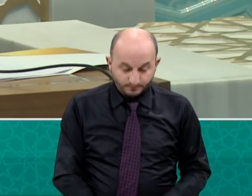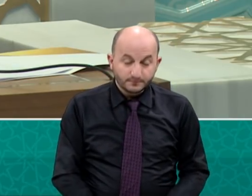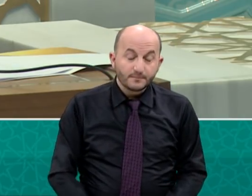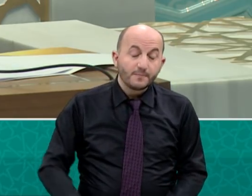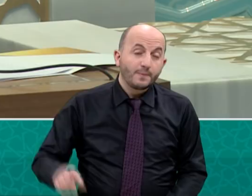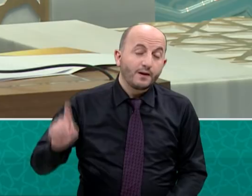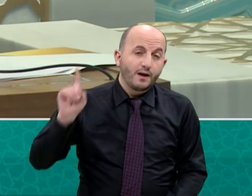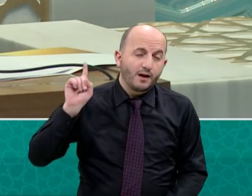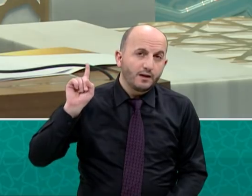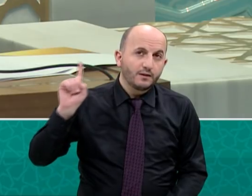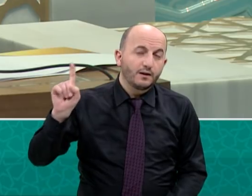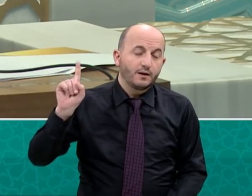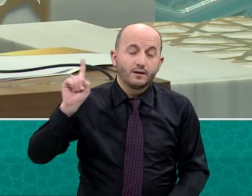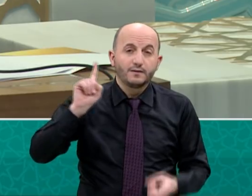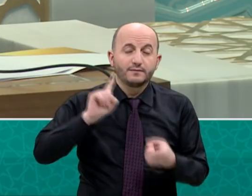Allah'a ve